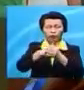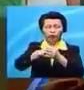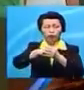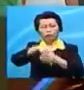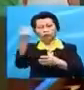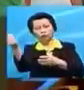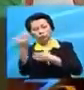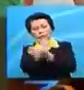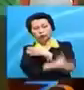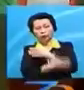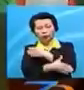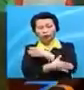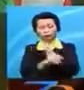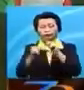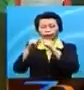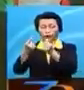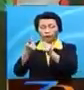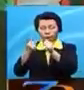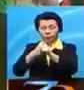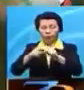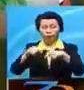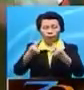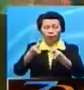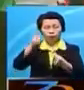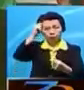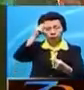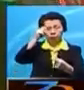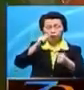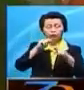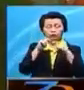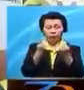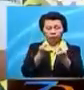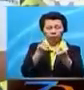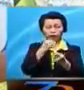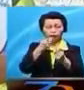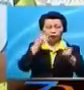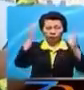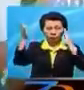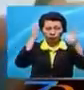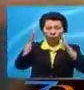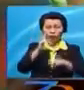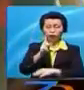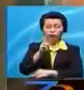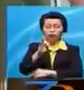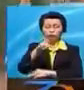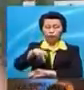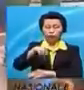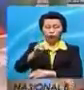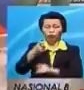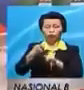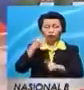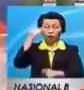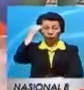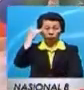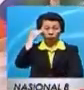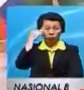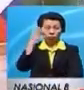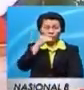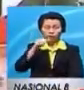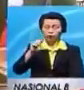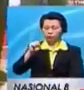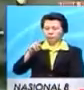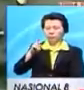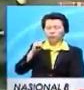luar negara. Antara pasukan yang bertanding adalah Terengganu Cycling Team dari Malaysia, KSPO dari Korea Selatan dan